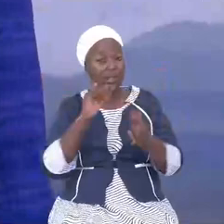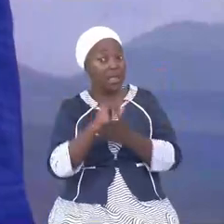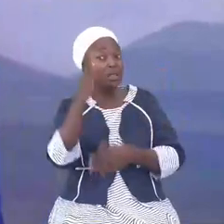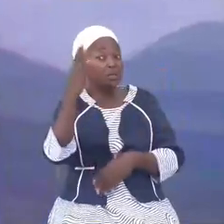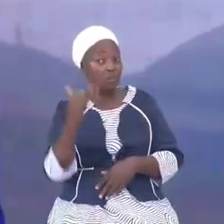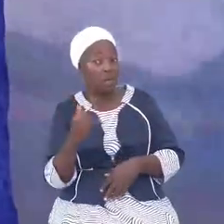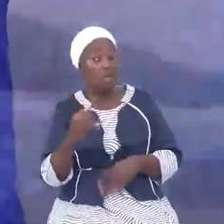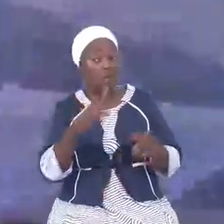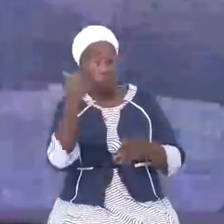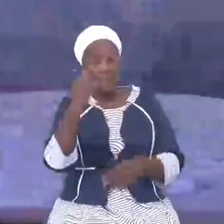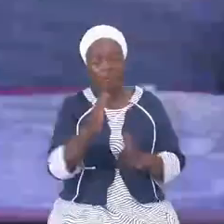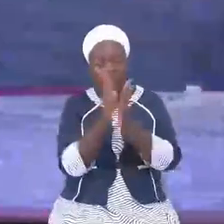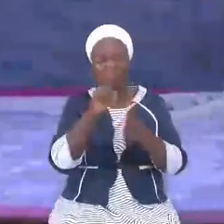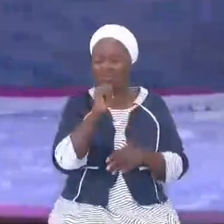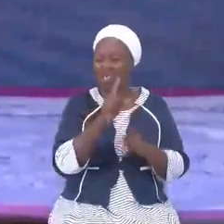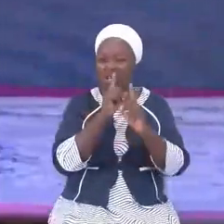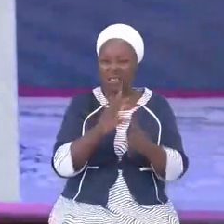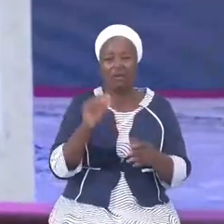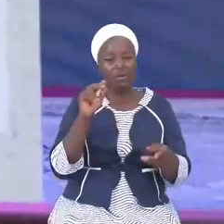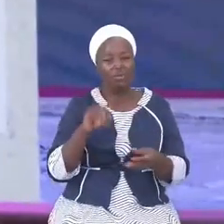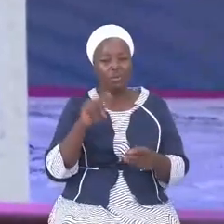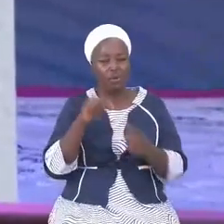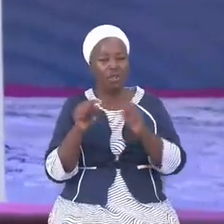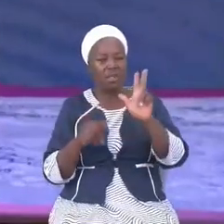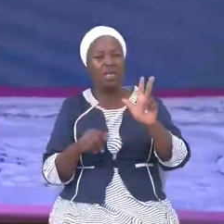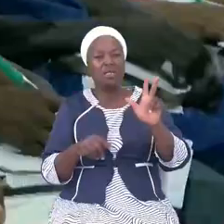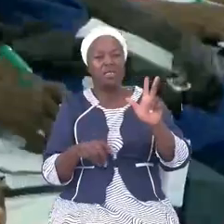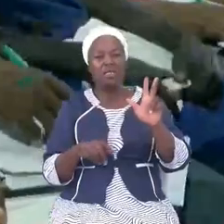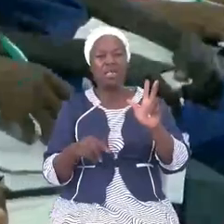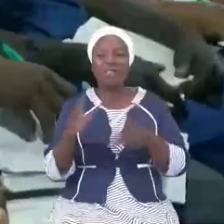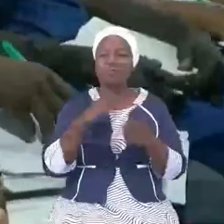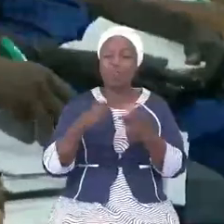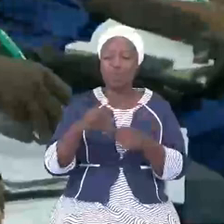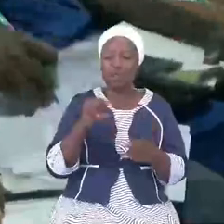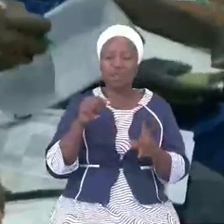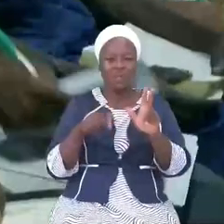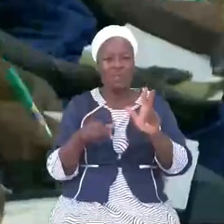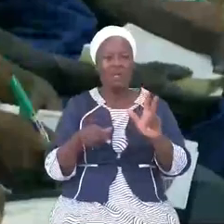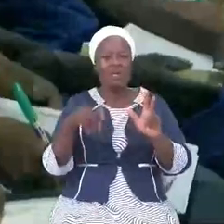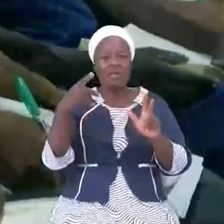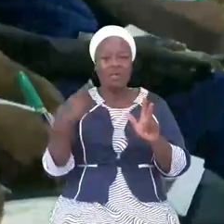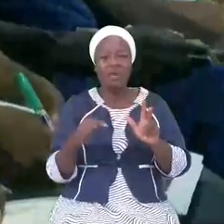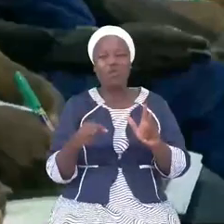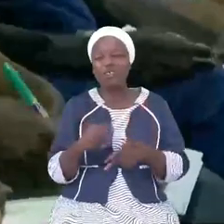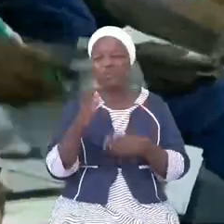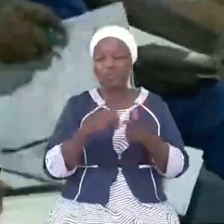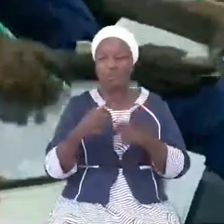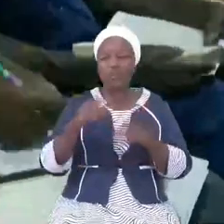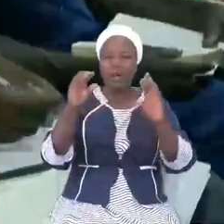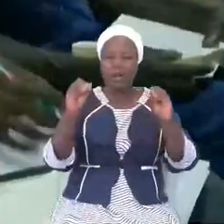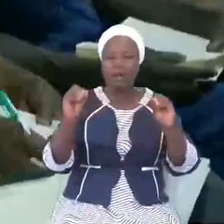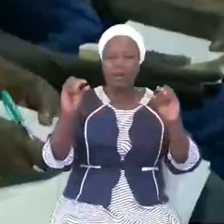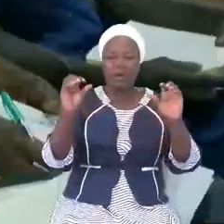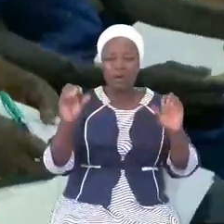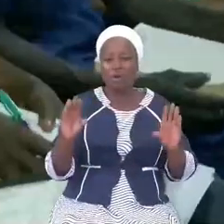prières ne sont pas exaucées. Deuxième point, troisième élément, l'obsession avec les vanités des